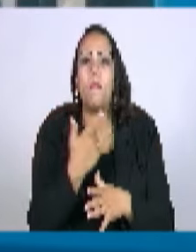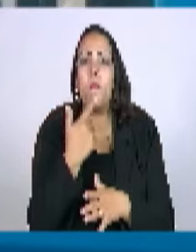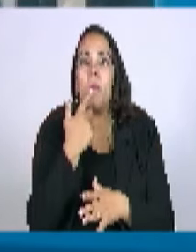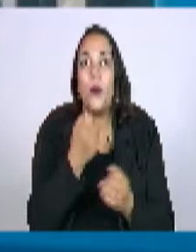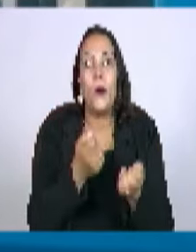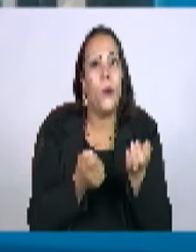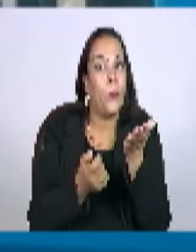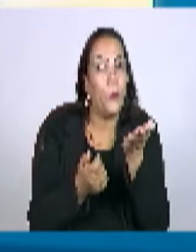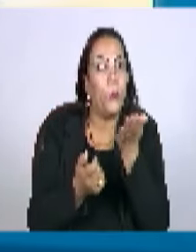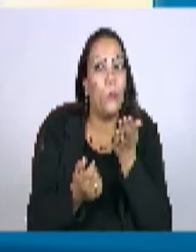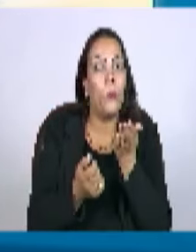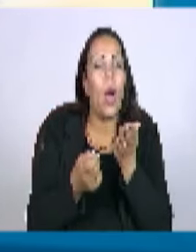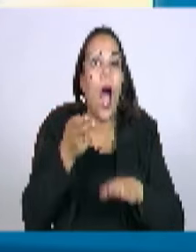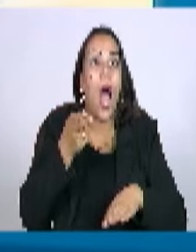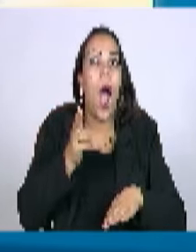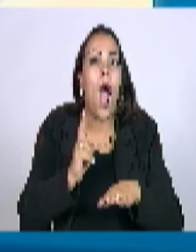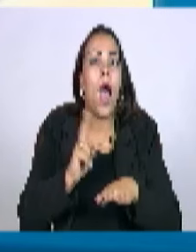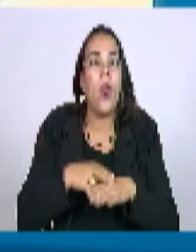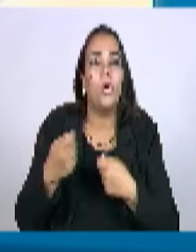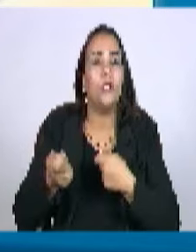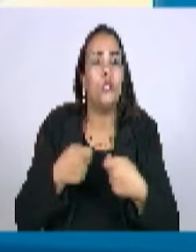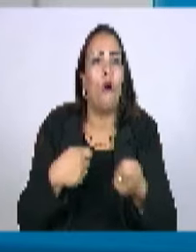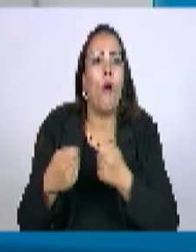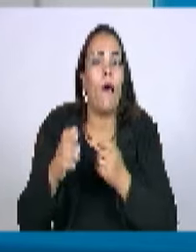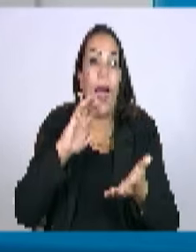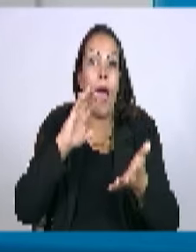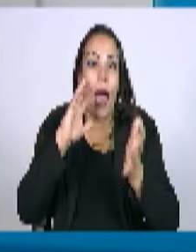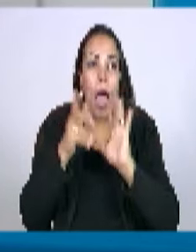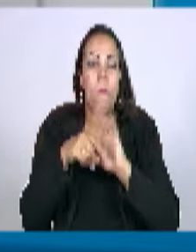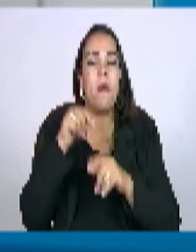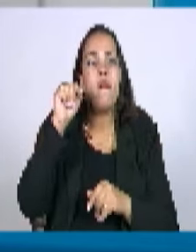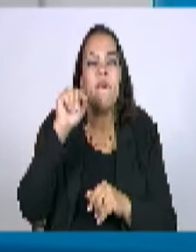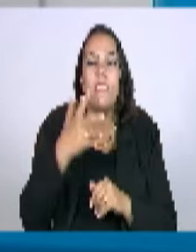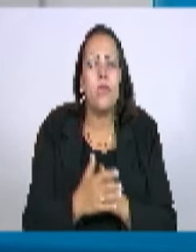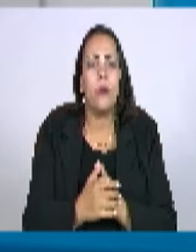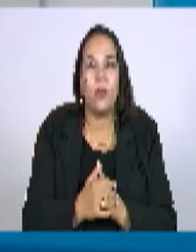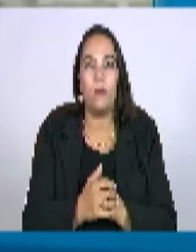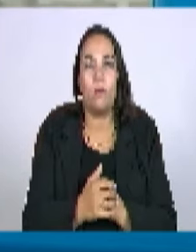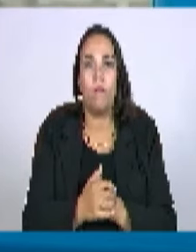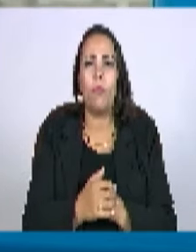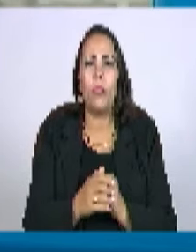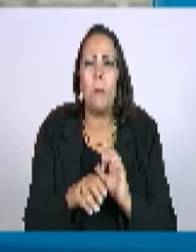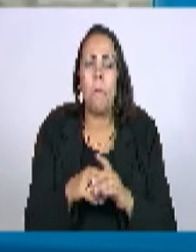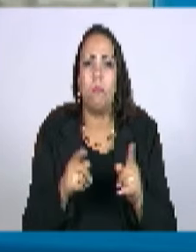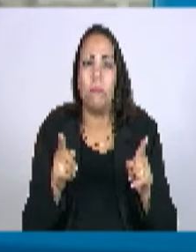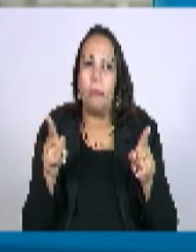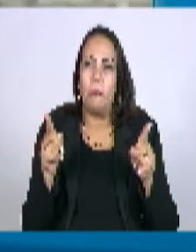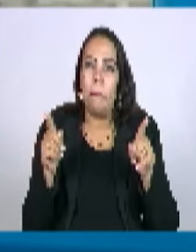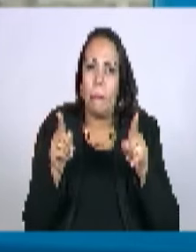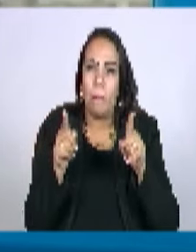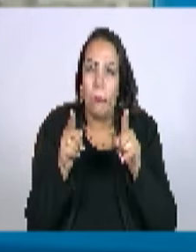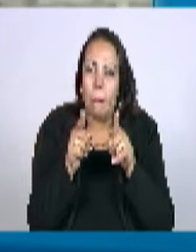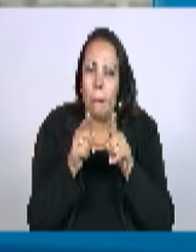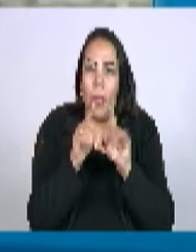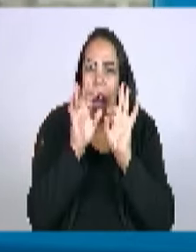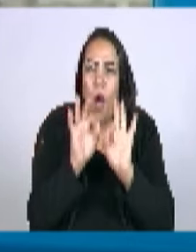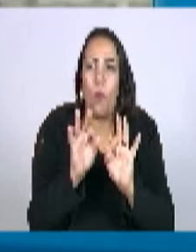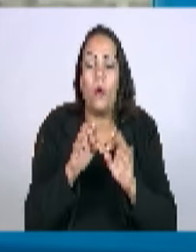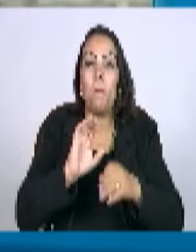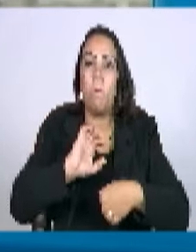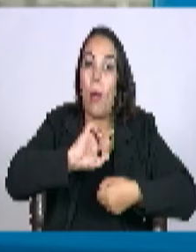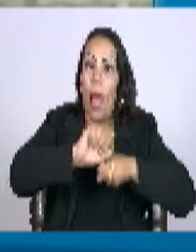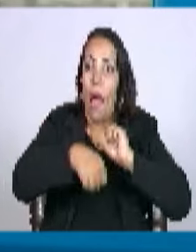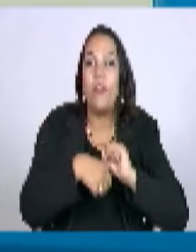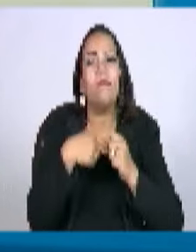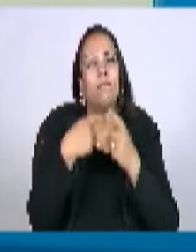على الاستثمارات العامه يكون في اضيق الامور وفي اشد الاحتياجات